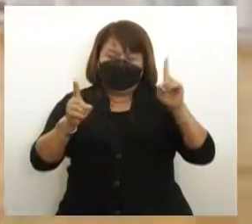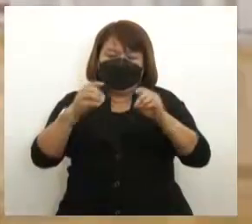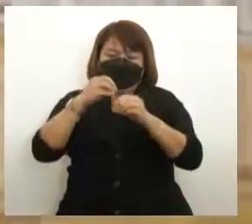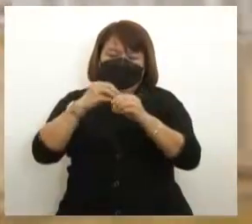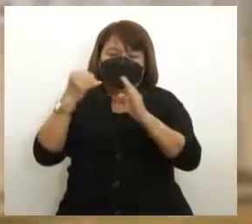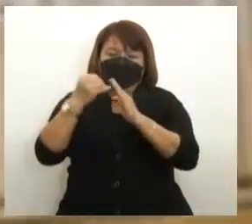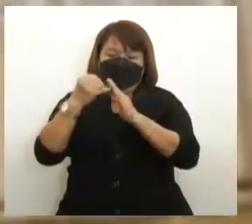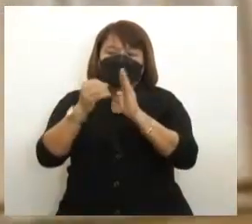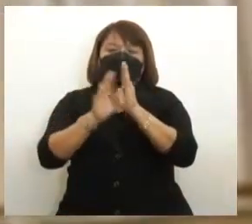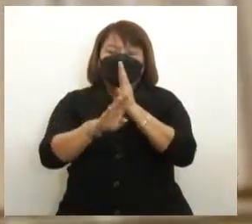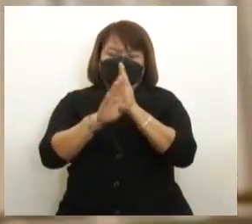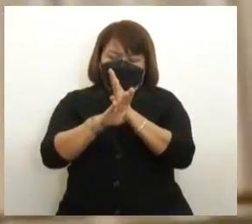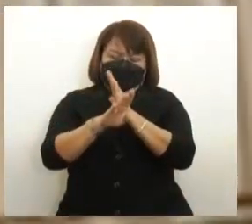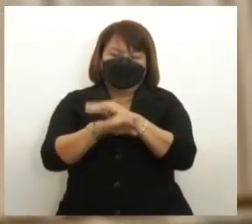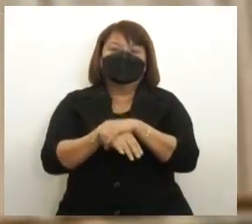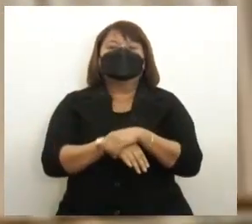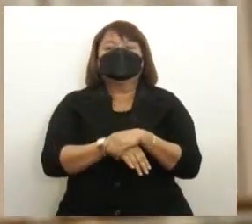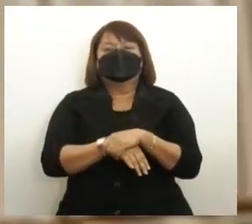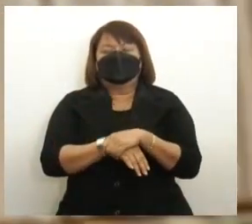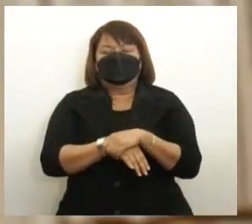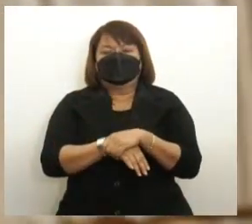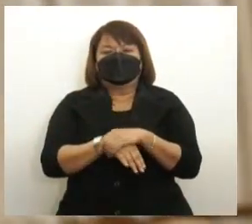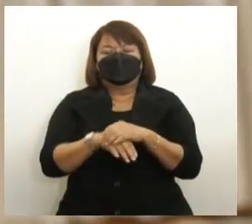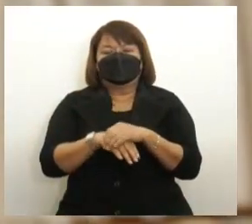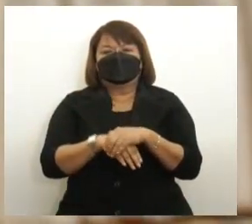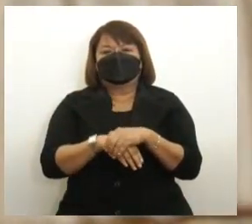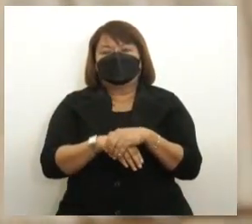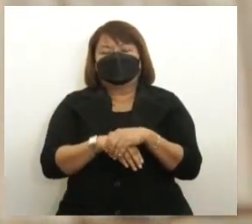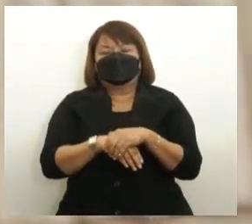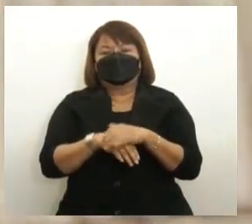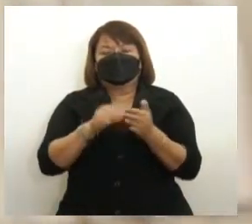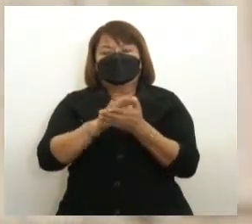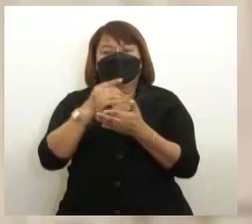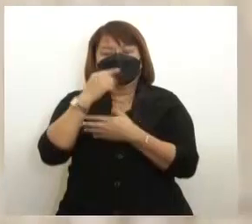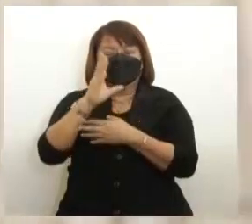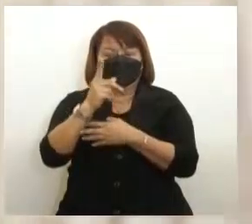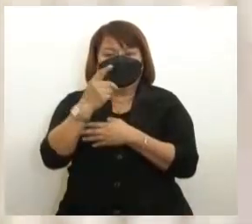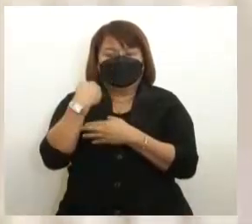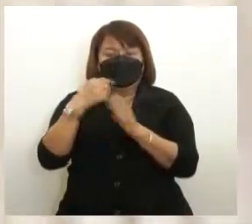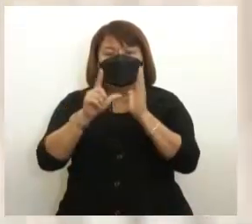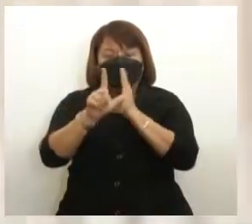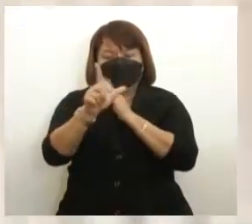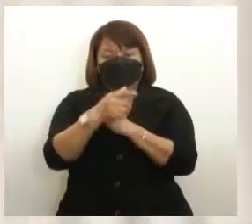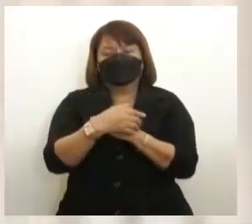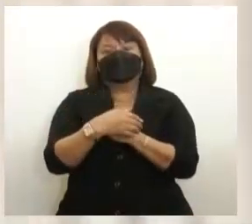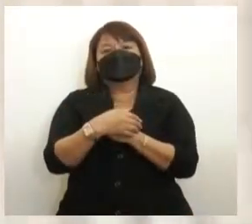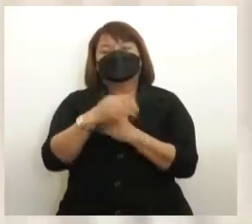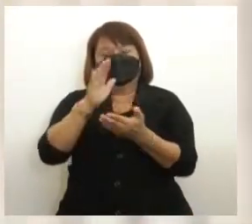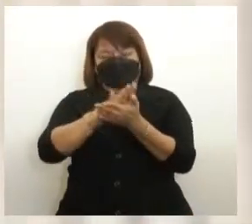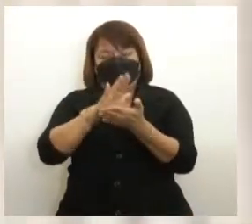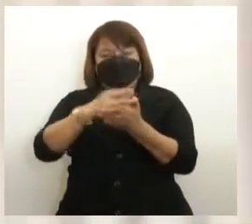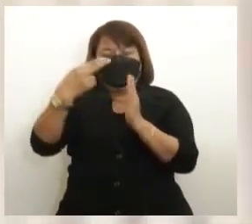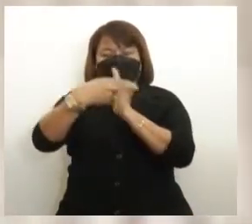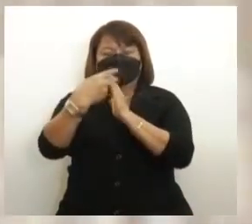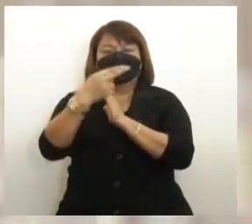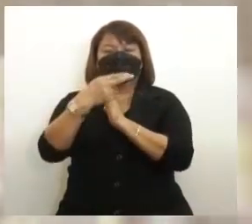าโรงเรียนน้ำสวยวิทยาสันโรงเรียนปากชมวิทยาโรงเรียนเลยอนุกูลวิทยาโรงเรียนหนองหินวิท